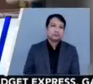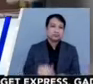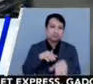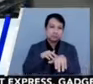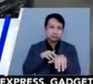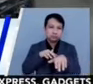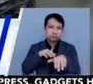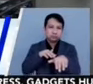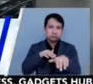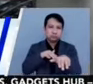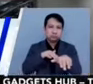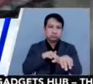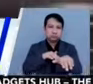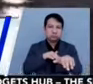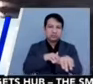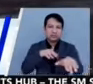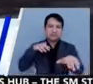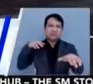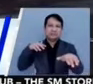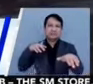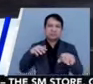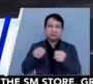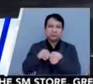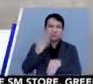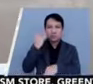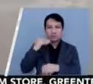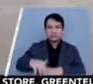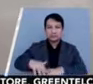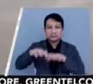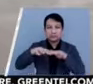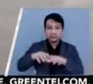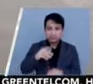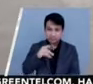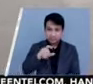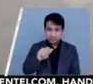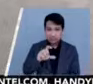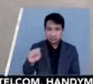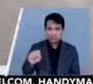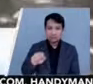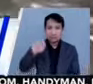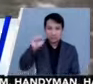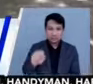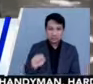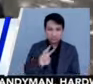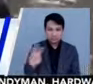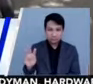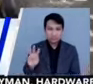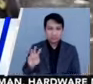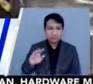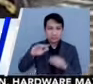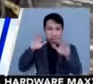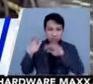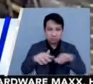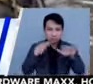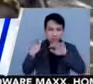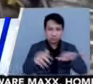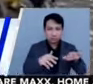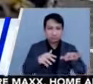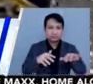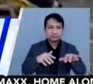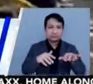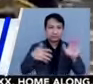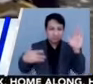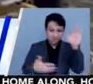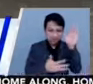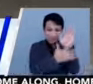ng Muntinlupa dahil sa baha. Ayon sa PAGASA, southwest monsoon o hanging habagat ang nagdala ng mga pag-ulan sa Metro Manila at mga